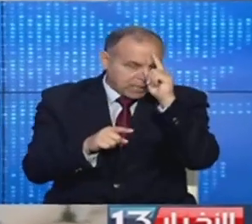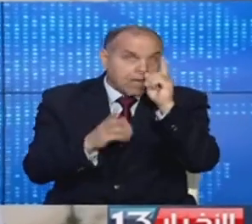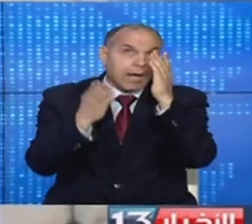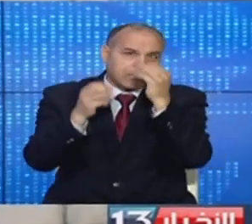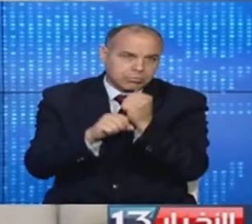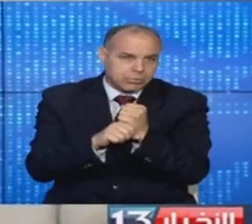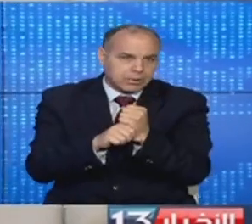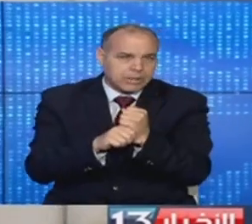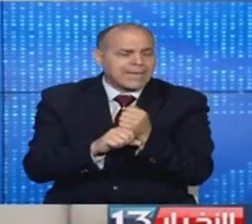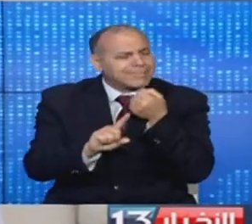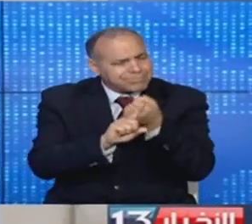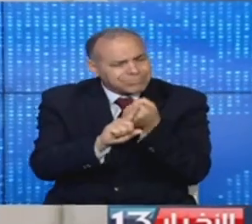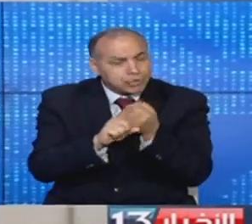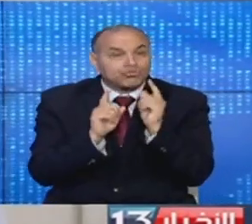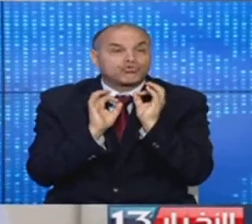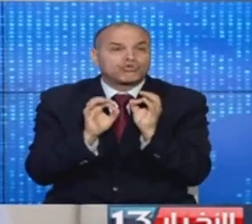عليه